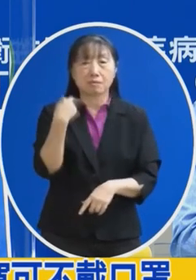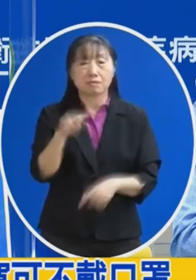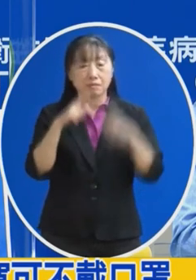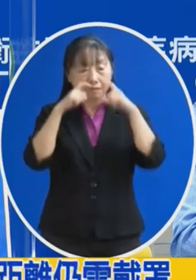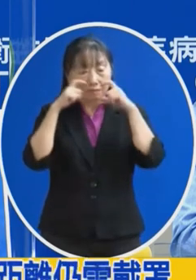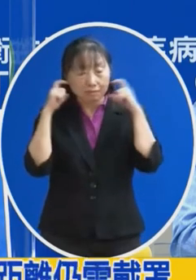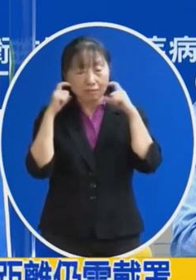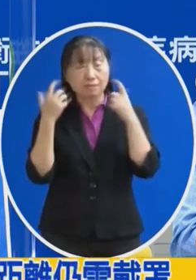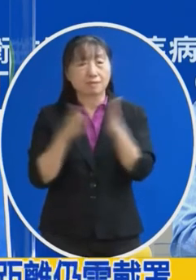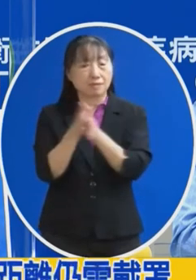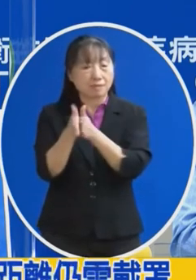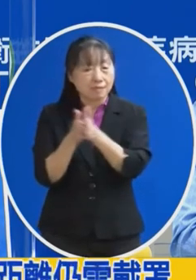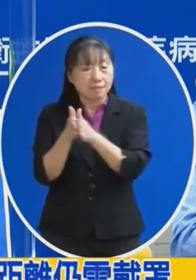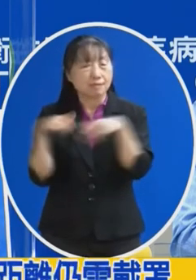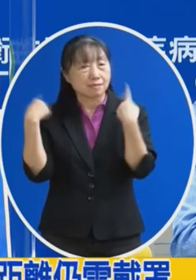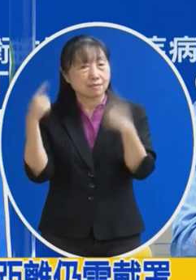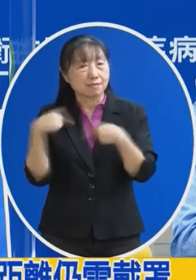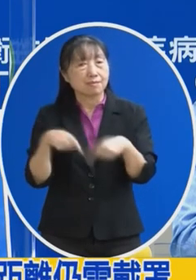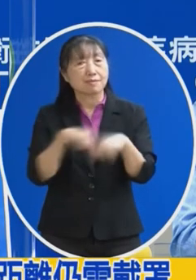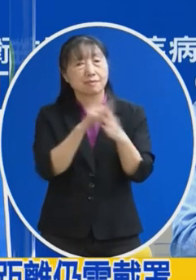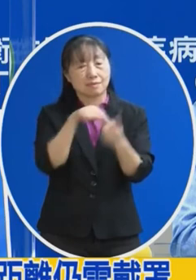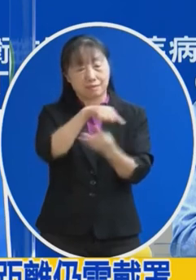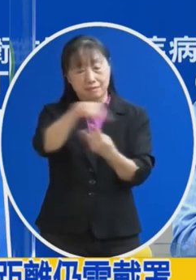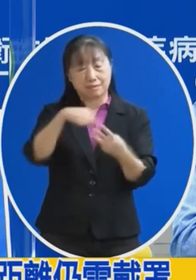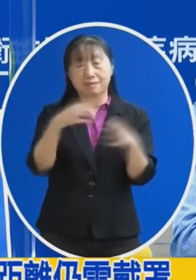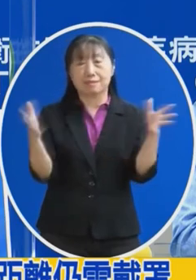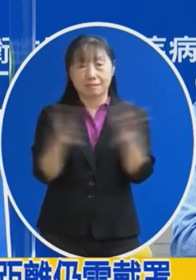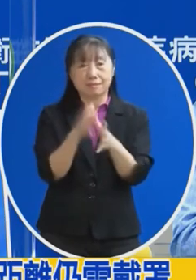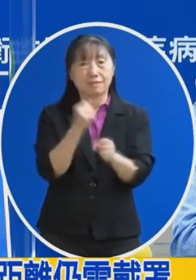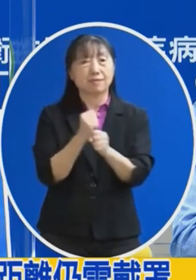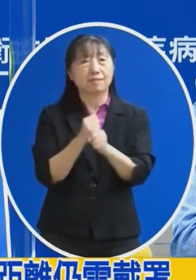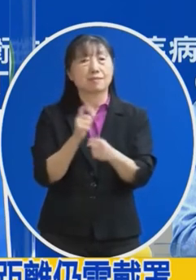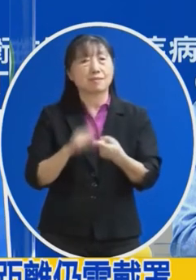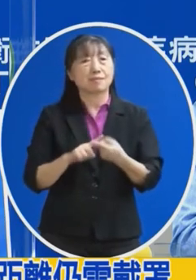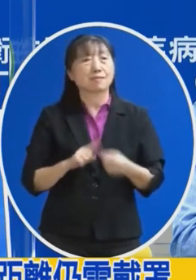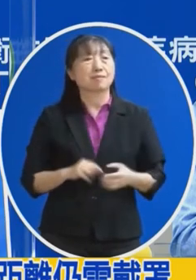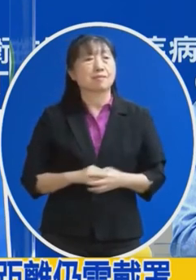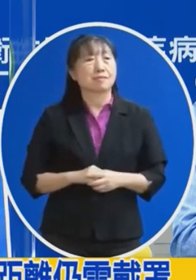戴口罩跟我们的勤洗手，这都是并行的。